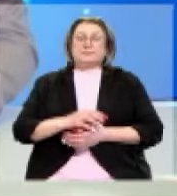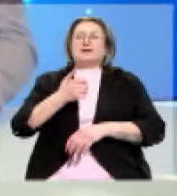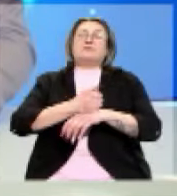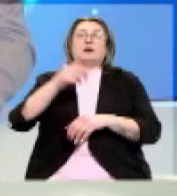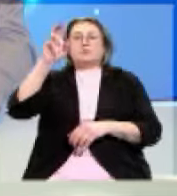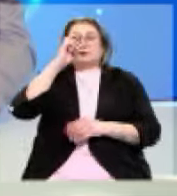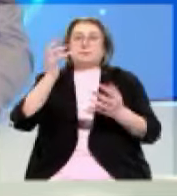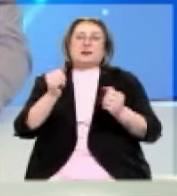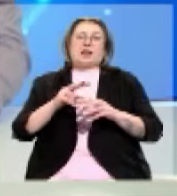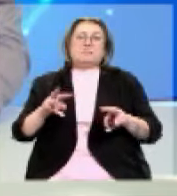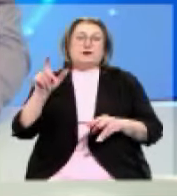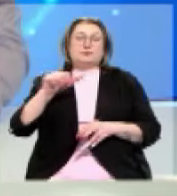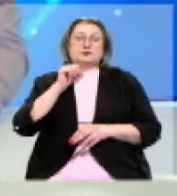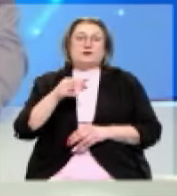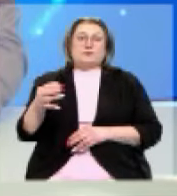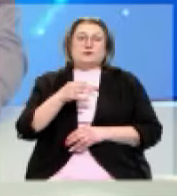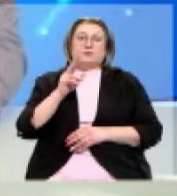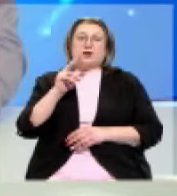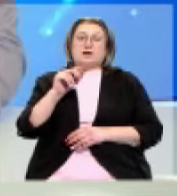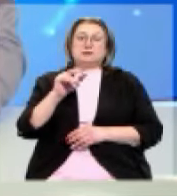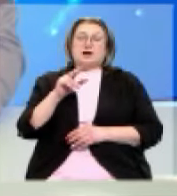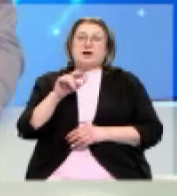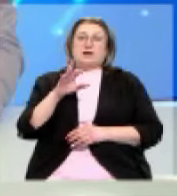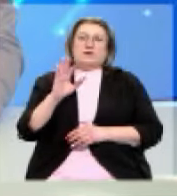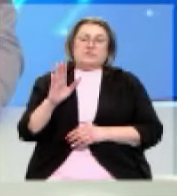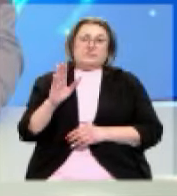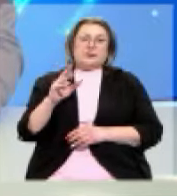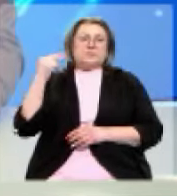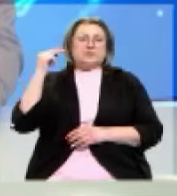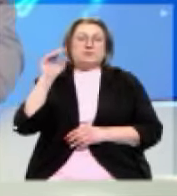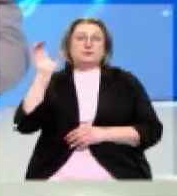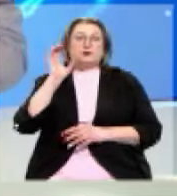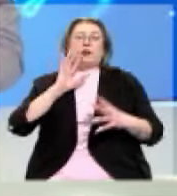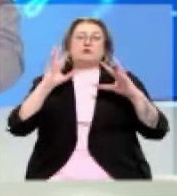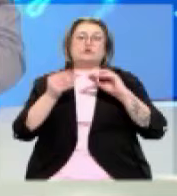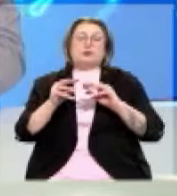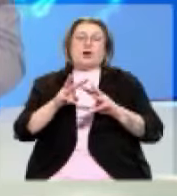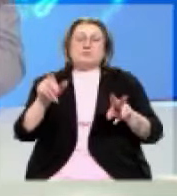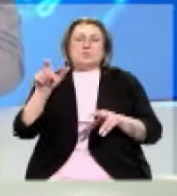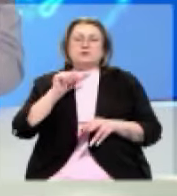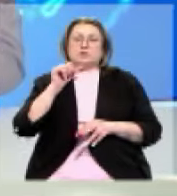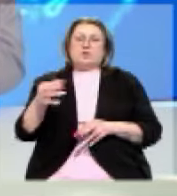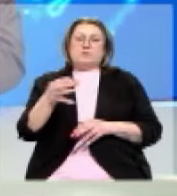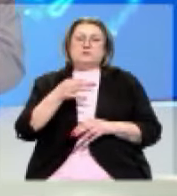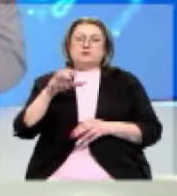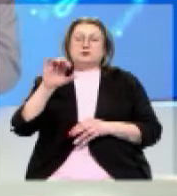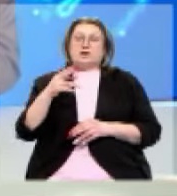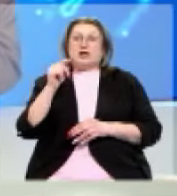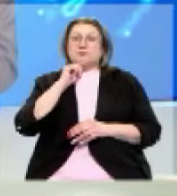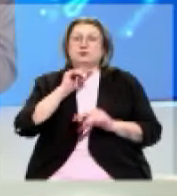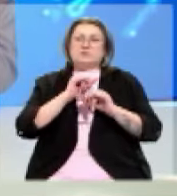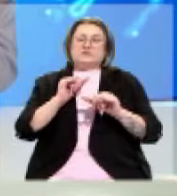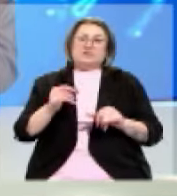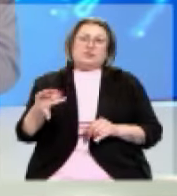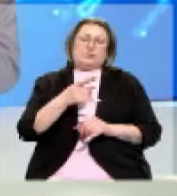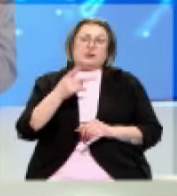Президентке Қостанай облысының былтырғы әлеуметтік экономикалық дамуы туралы есеп берілді. Облыс әкімі 2023 жылдың қорытындысы